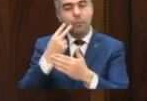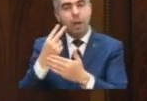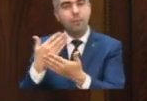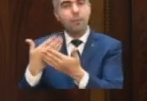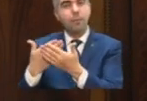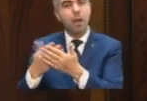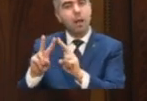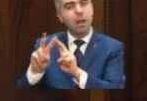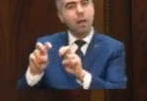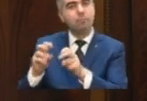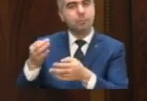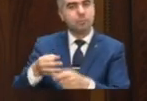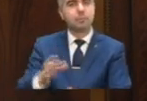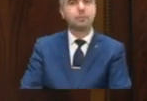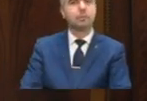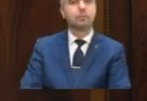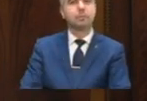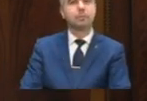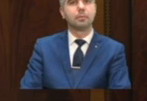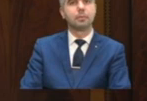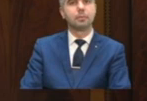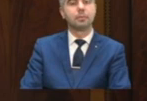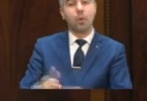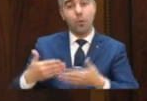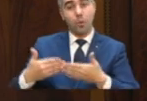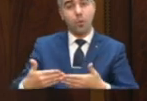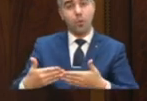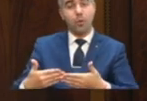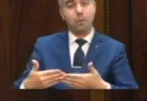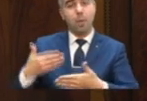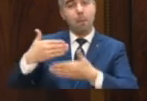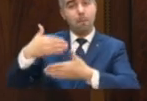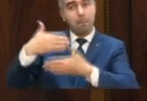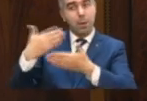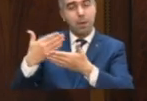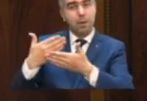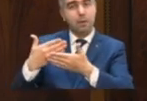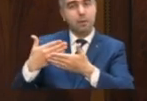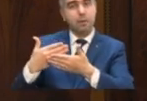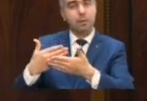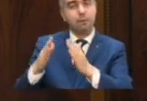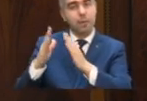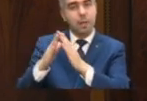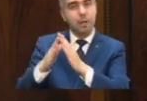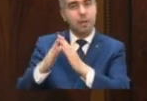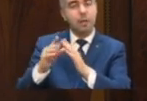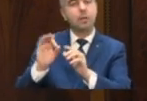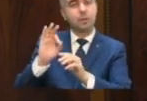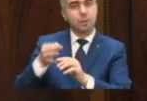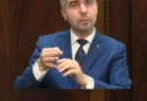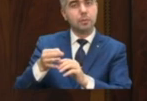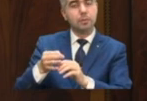وخصنا ناخذوها بعين الاعتبار. بمعنى ان اليوم القطاع ديال البناء والانعاش العقاري قطاع تجاوب مع